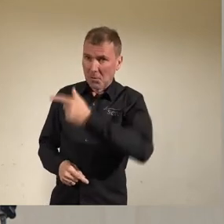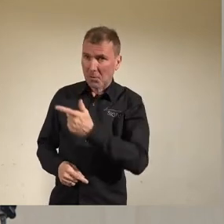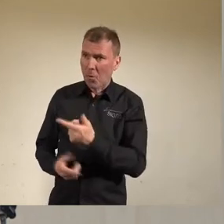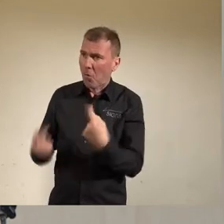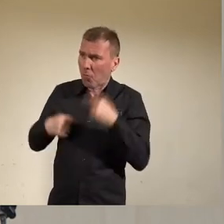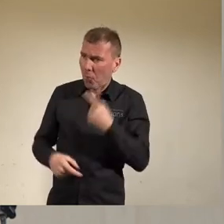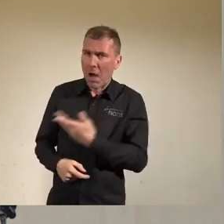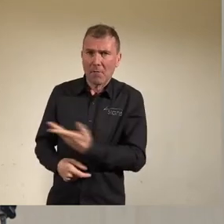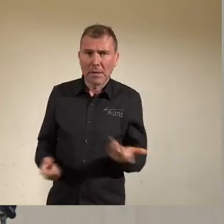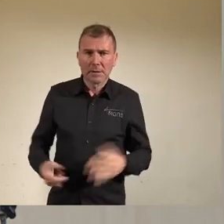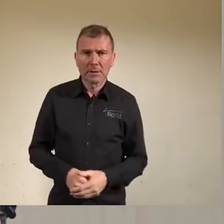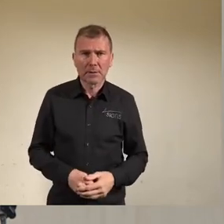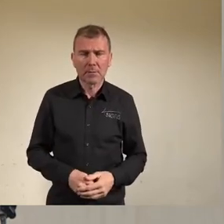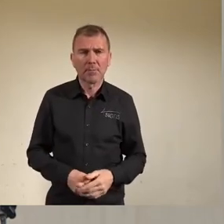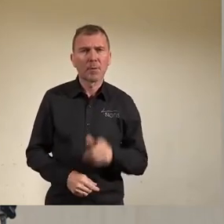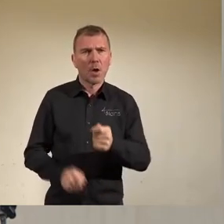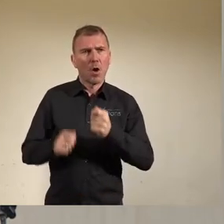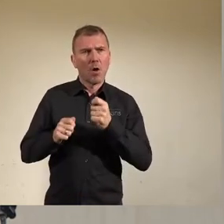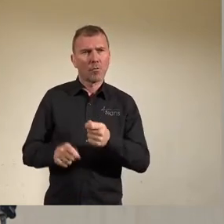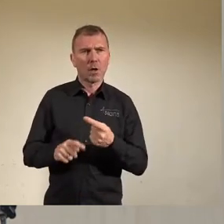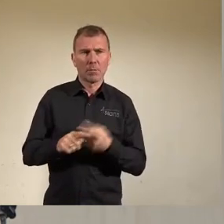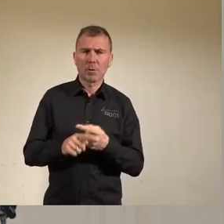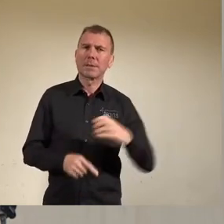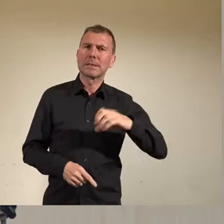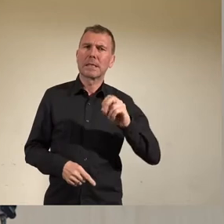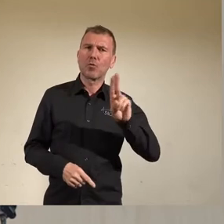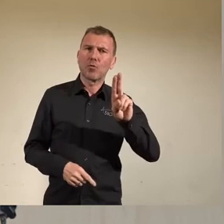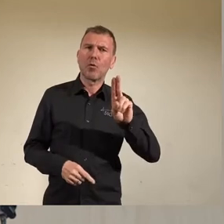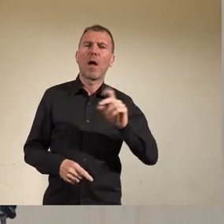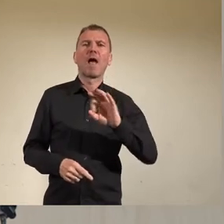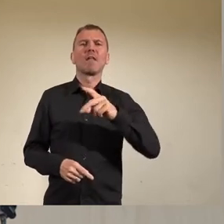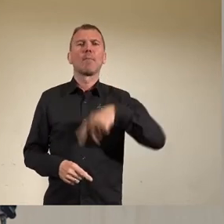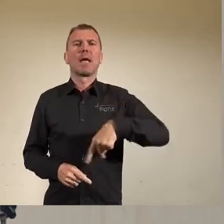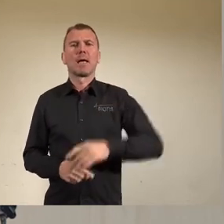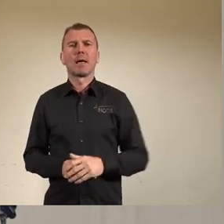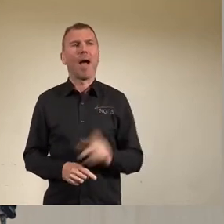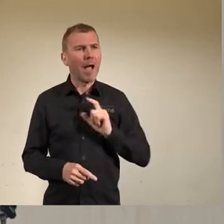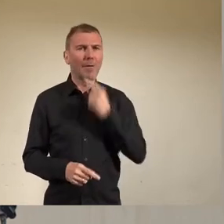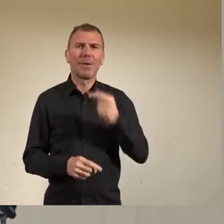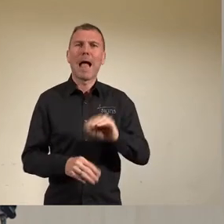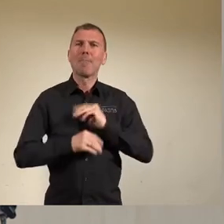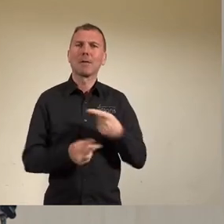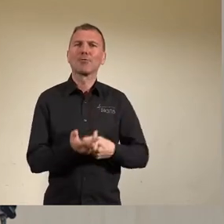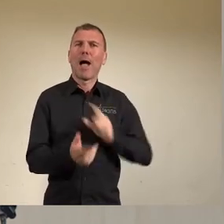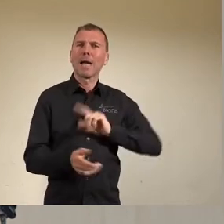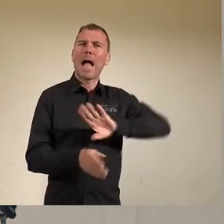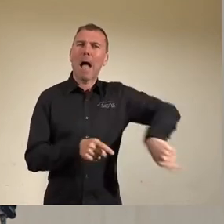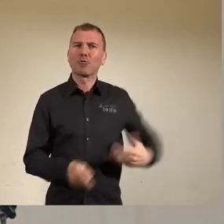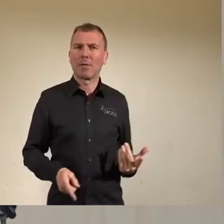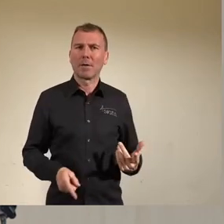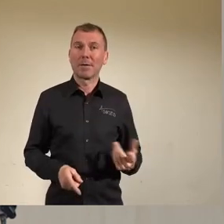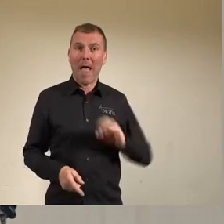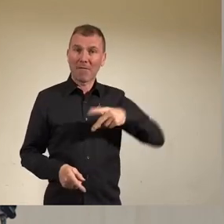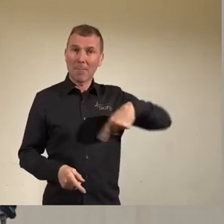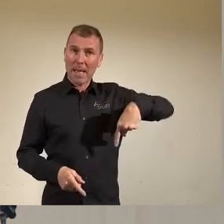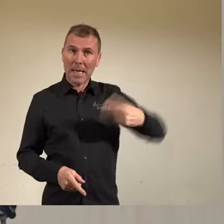kommen. Bemerkenswert an diesem Vorschlag ist vor allem, dass die CDU und die FDP diese Steuer immer abschaffen wollten. Die FDP rühmt